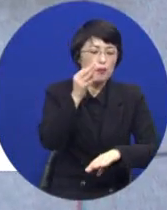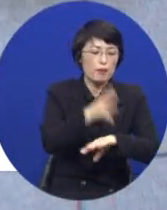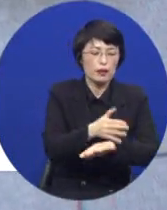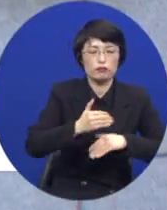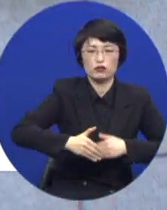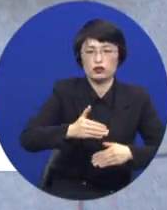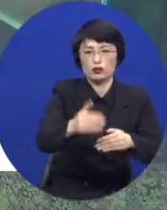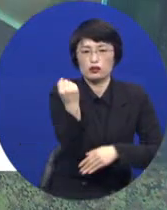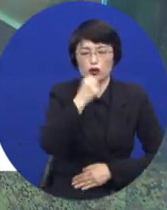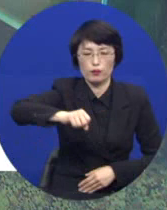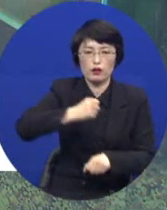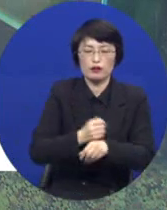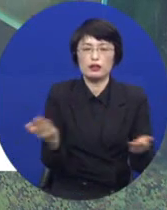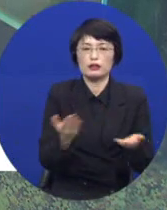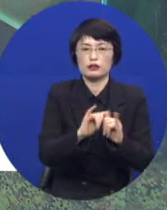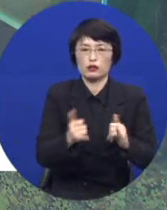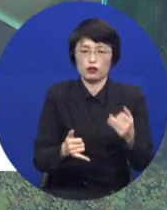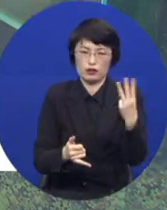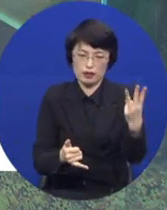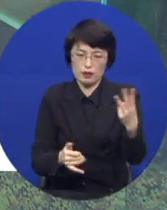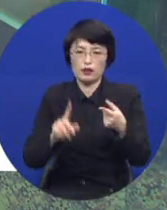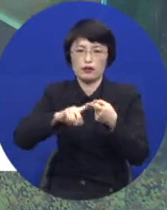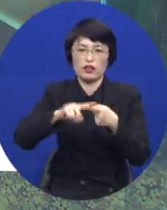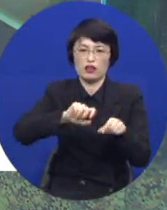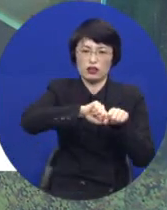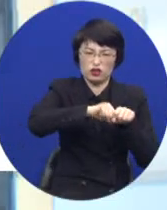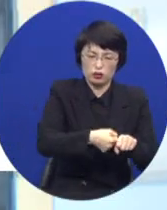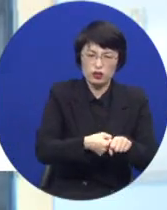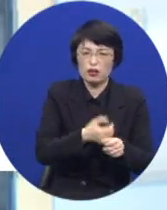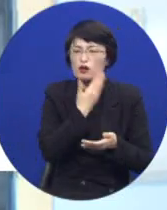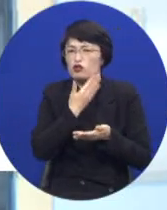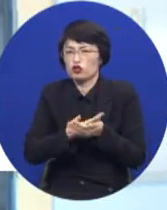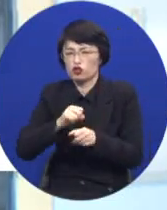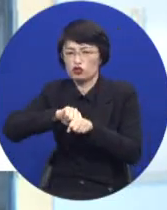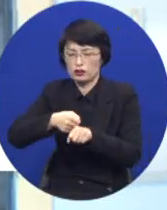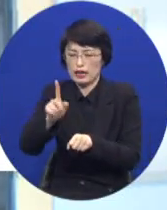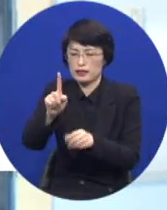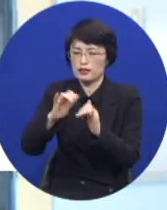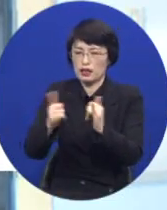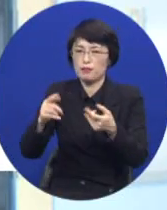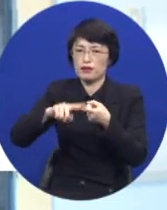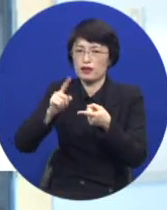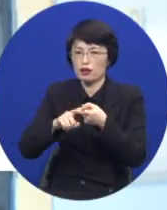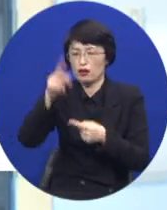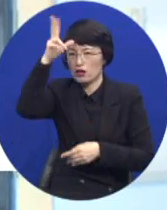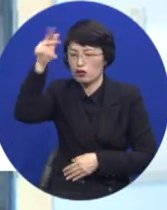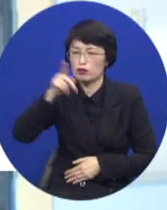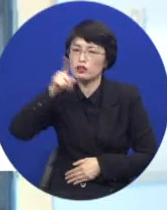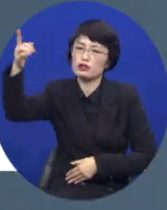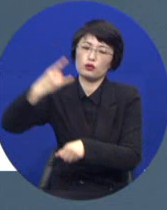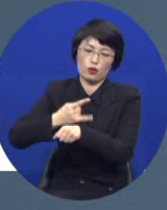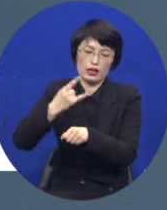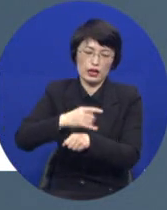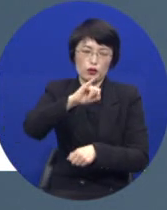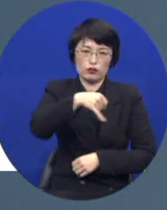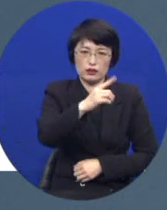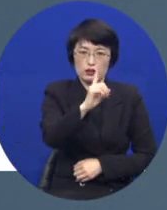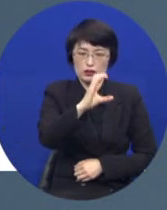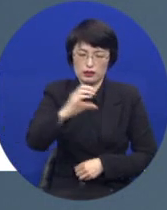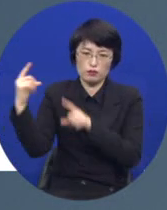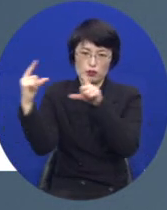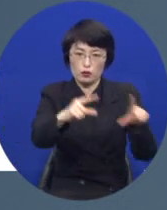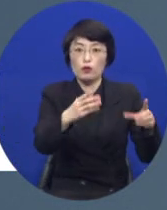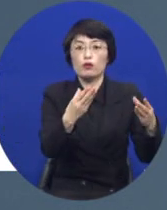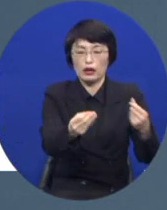3명에게 징계를 중징계 대상 작명은 수사의뢰 하라고 jdc 에 통보했습니다 비축 토지는